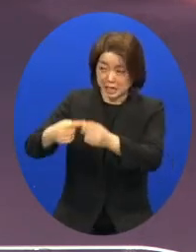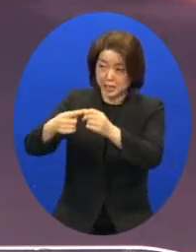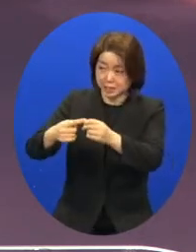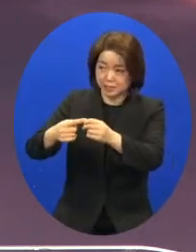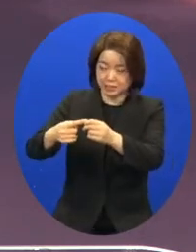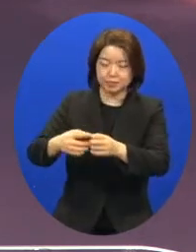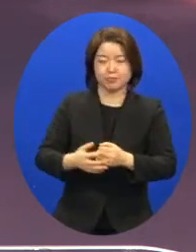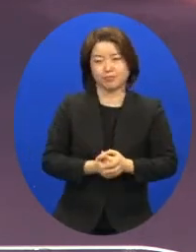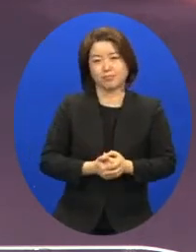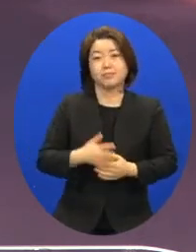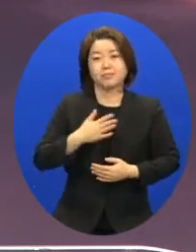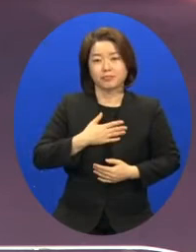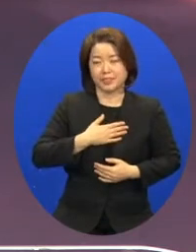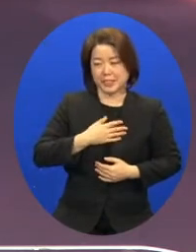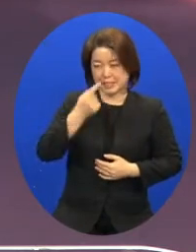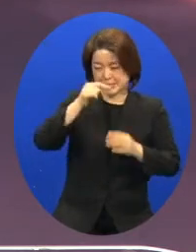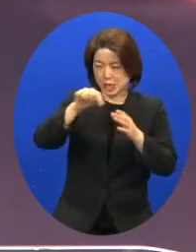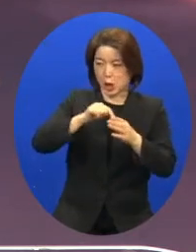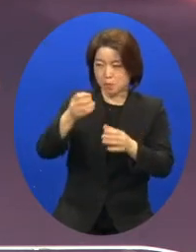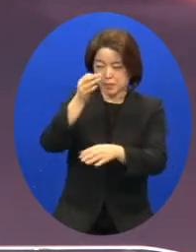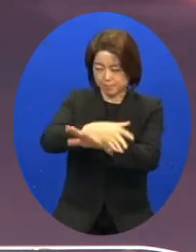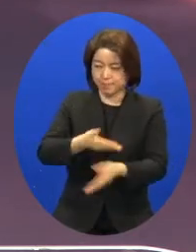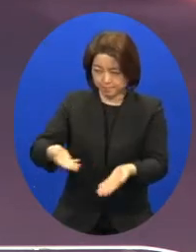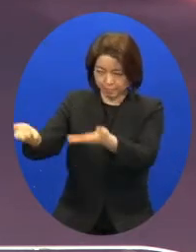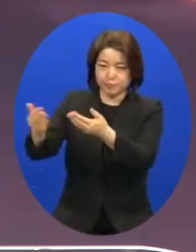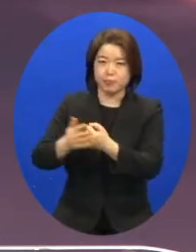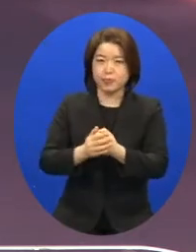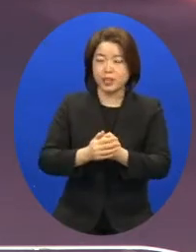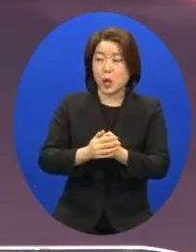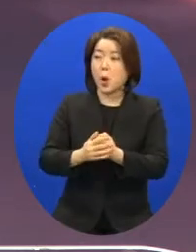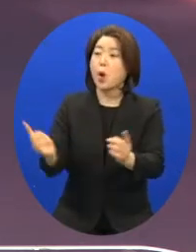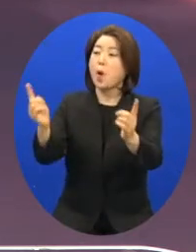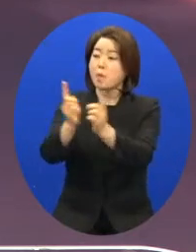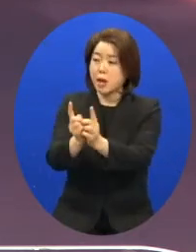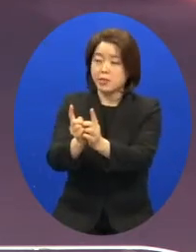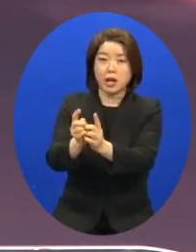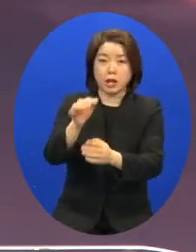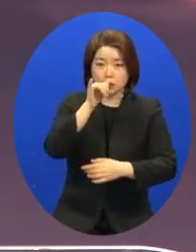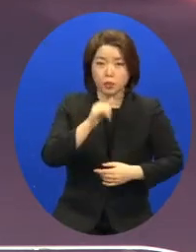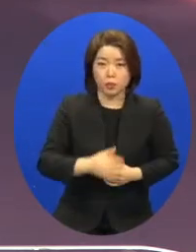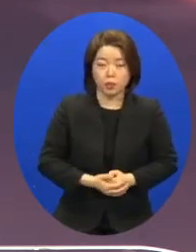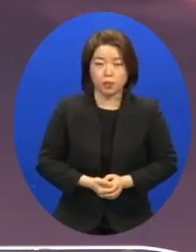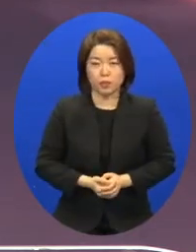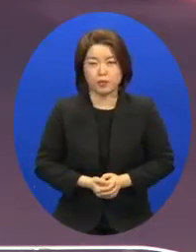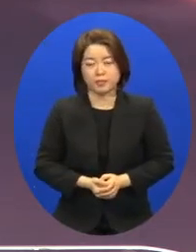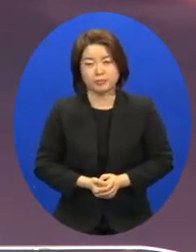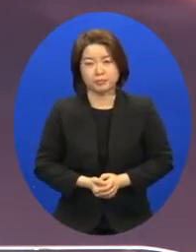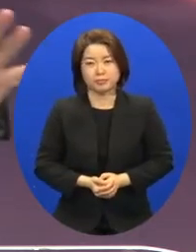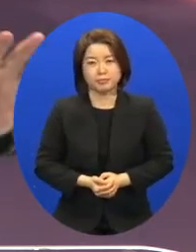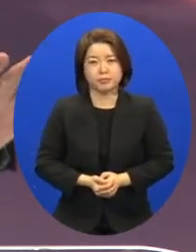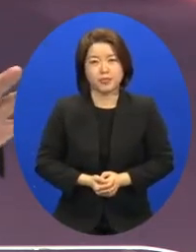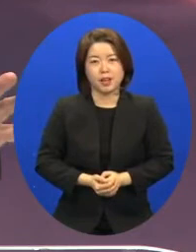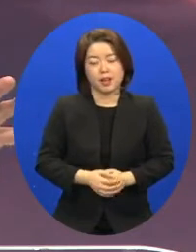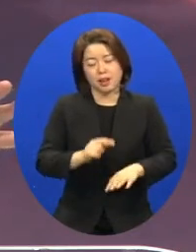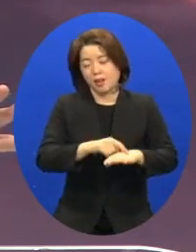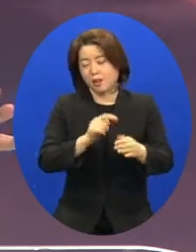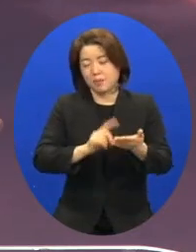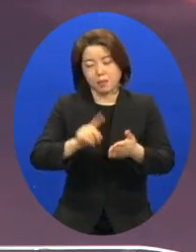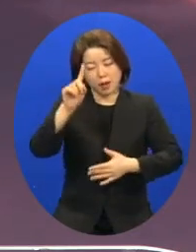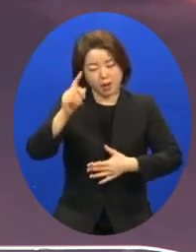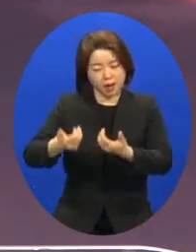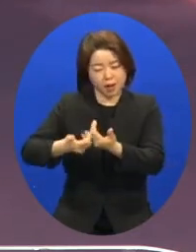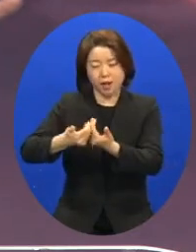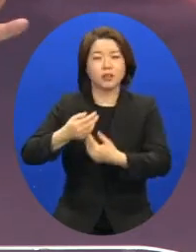했다고요. 제가 커피를 사겠습니다. 어느 카페로 나오세요. 그렇게 했다는 거예요. 전혀 마음에 거리낌이